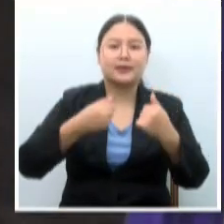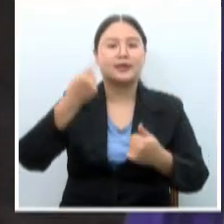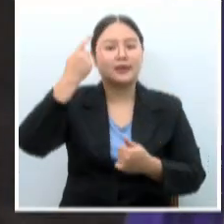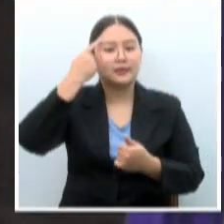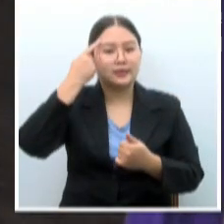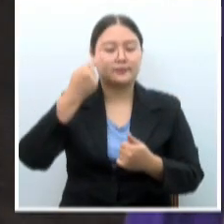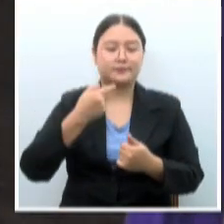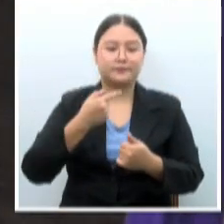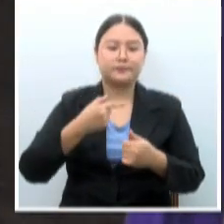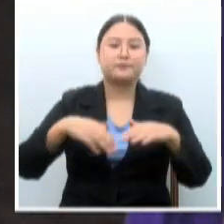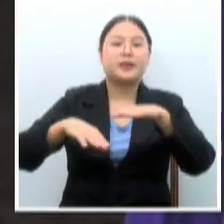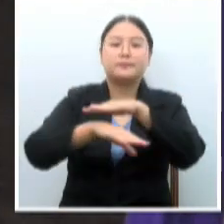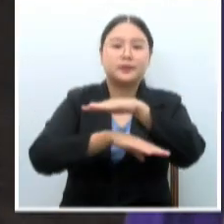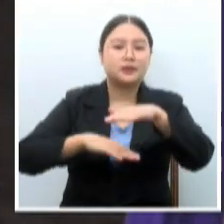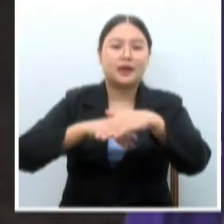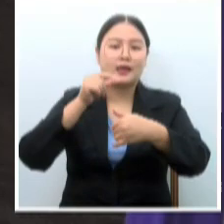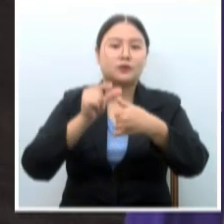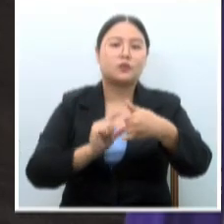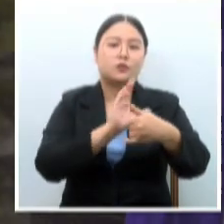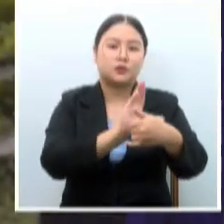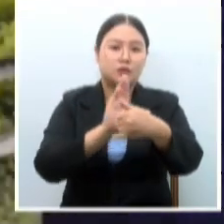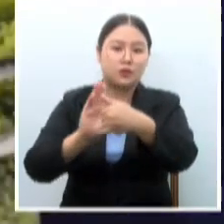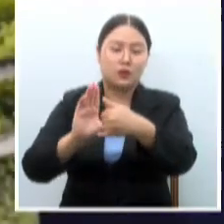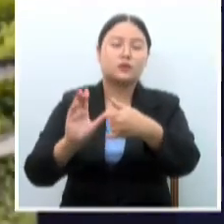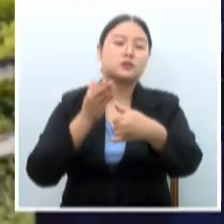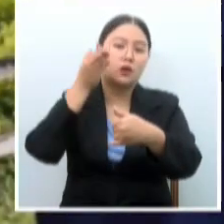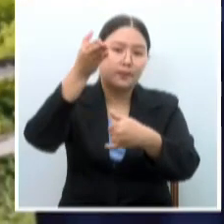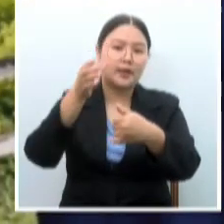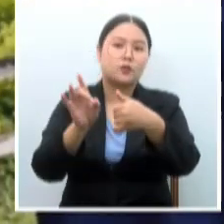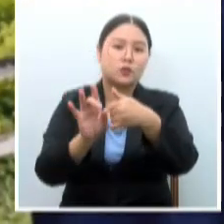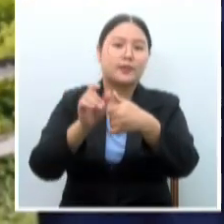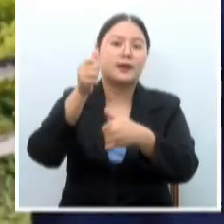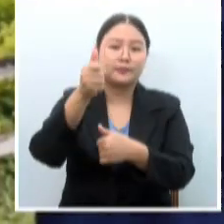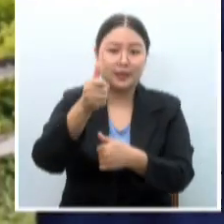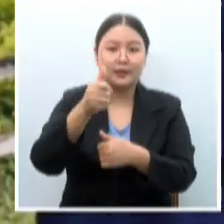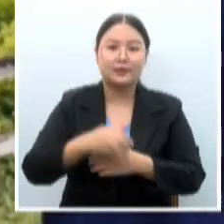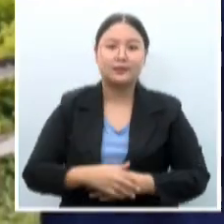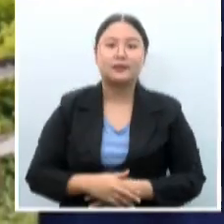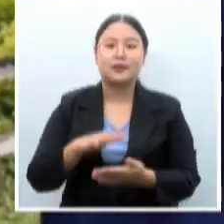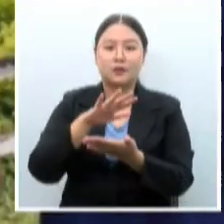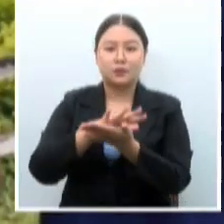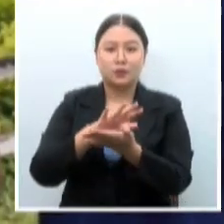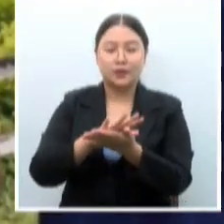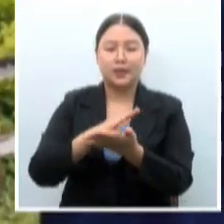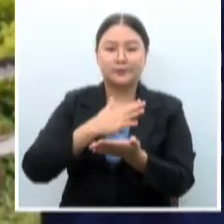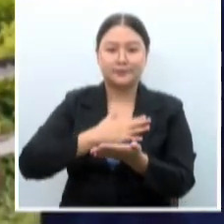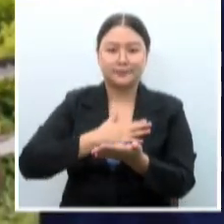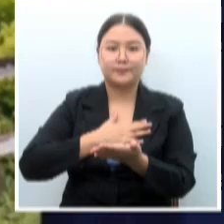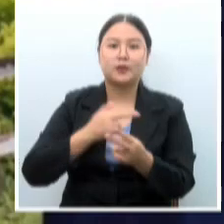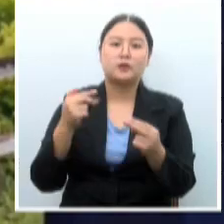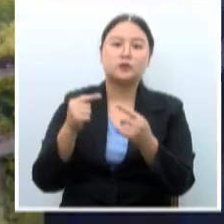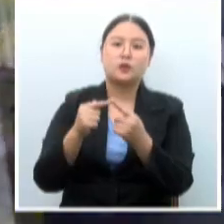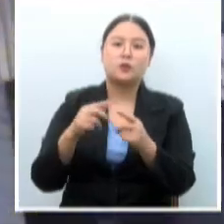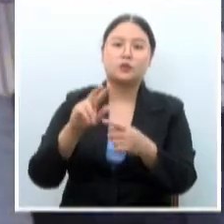านทรัพยากรมนุษย์ของประเทศให้มีคุณภาพโรงเรียนบ้านขุนน้ำน่านสังกัดสำนักงานเขตพื้นที่